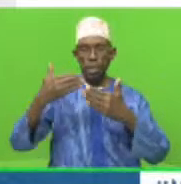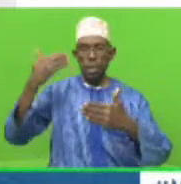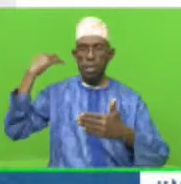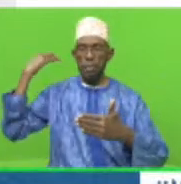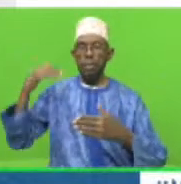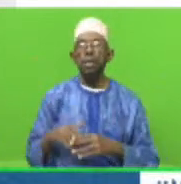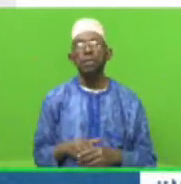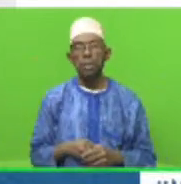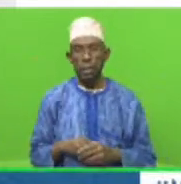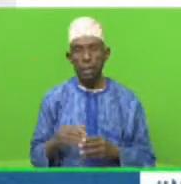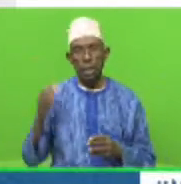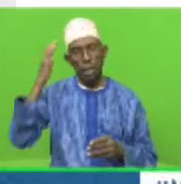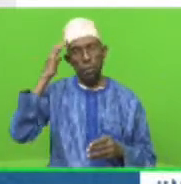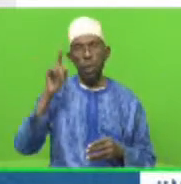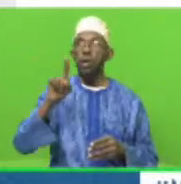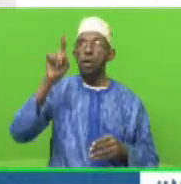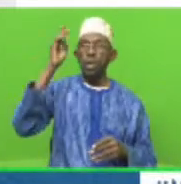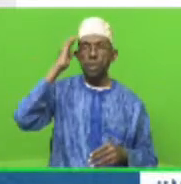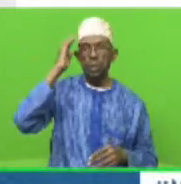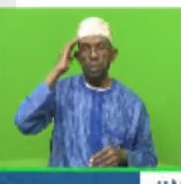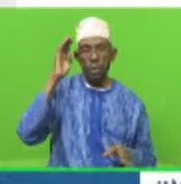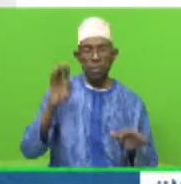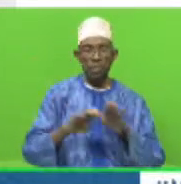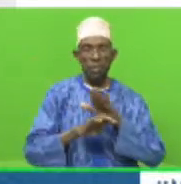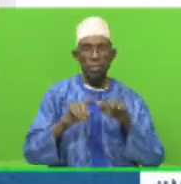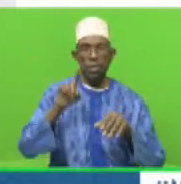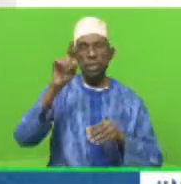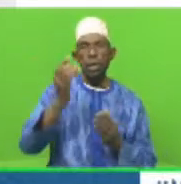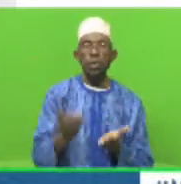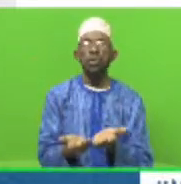وما أعلنا وما أنت أعلم به منا.